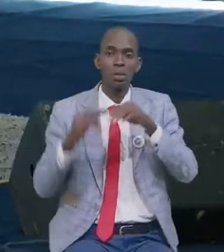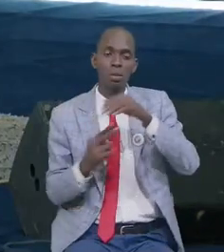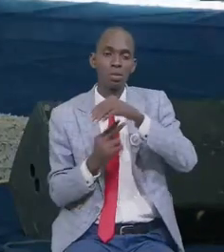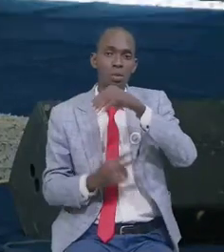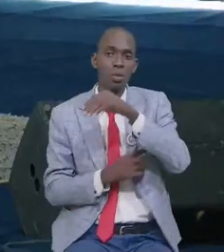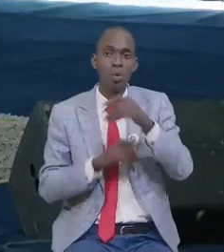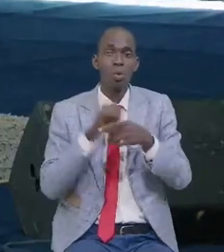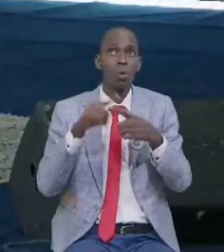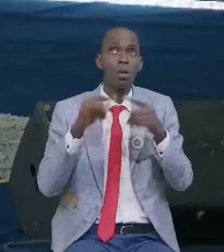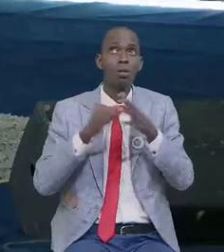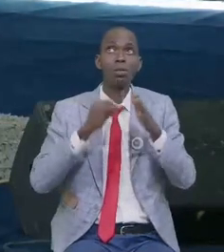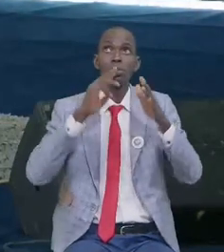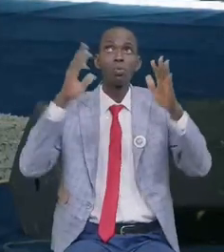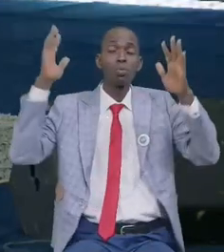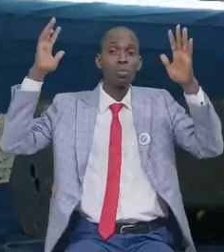pleut,